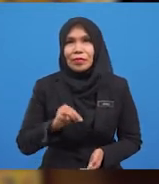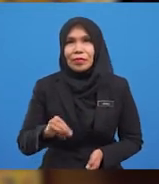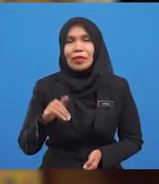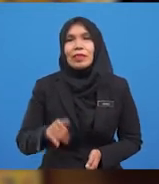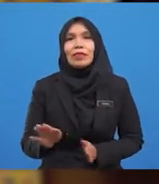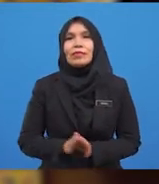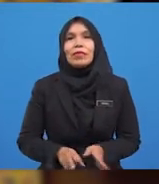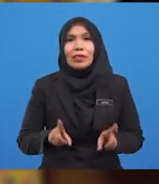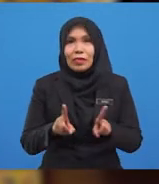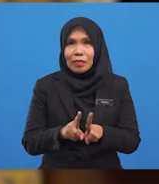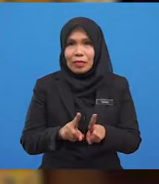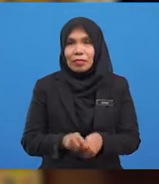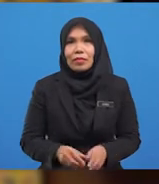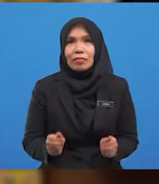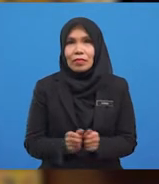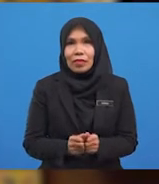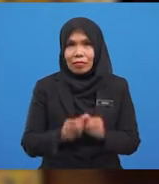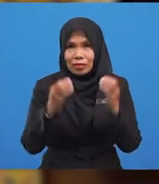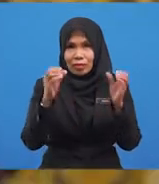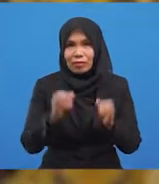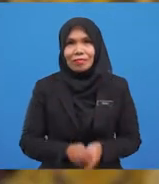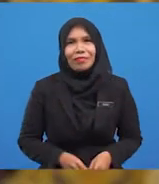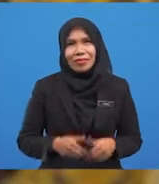cikgu pada kali ini, sihat?